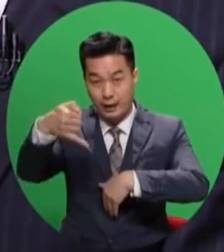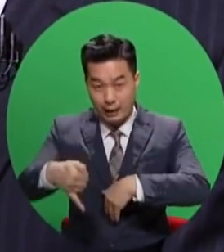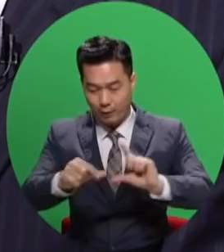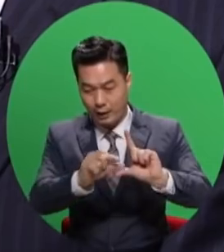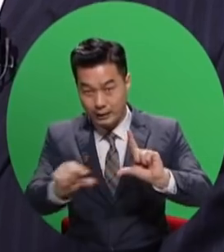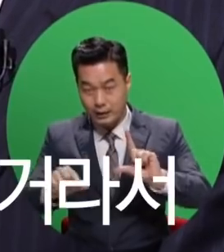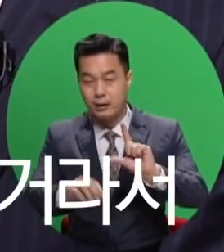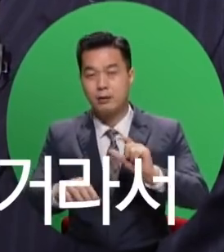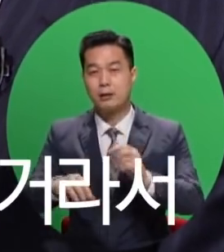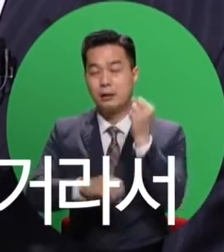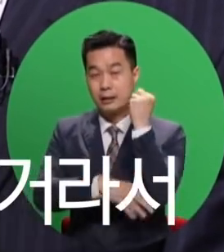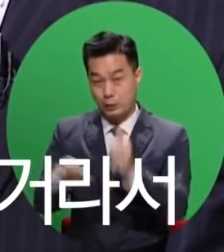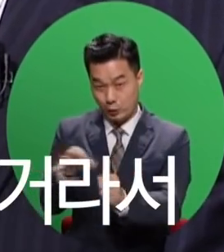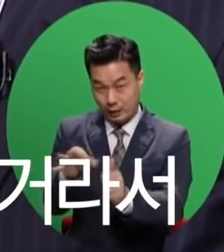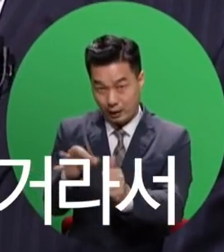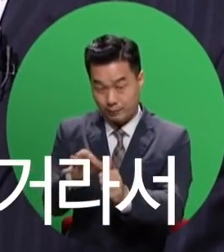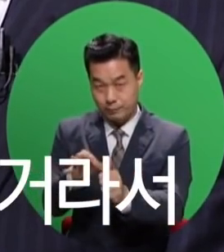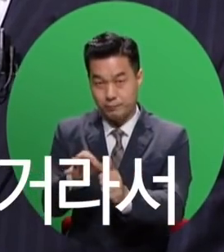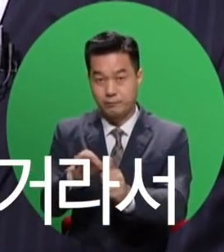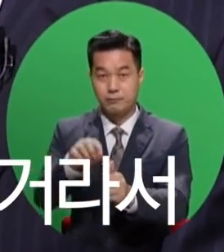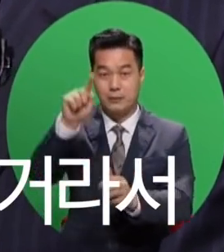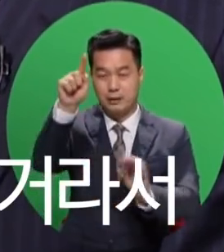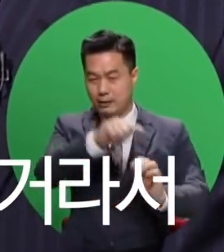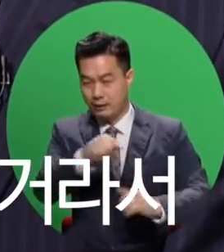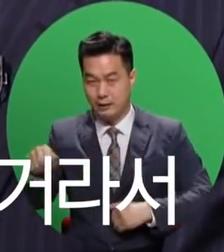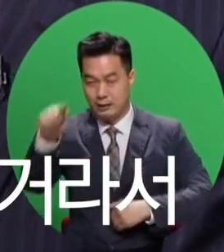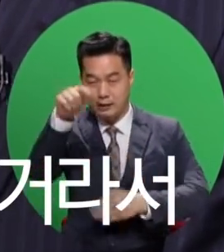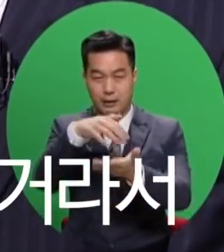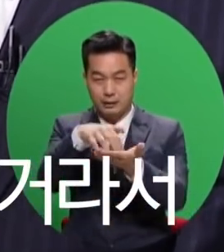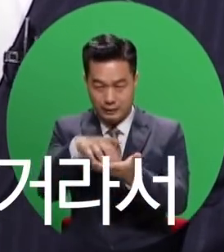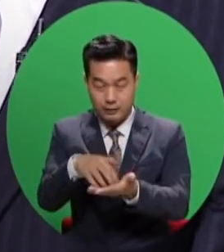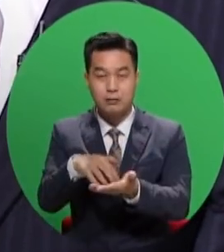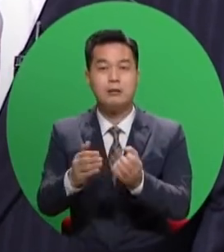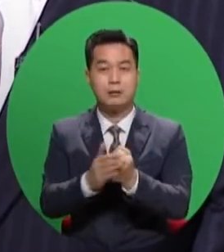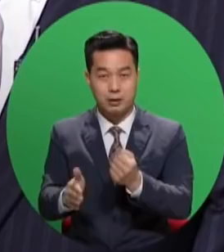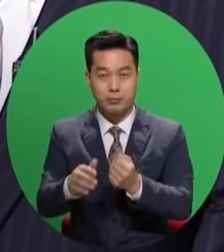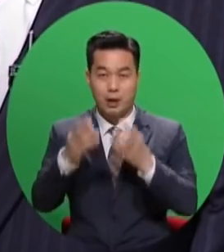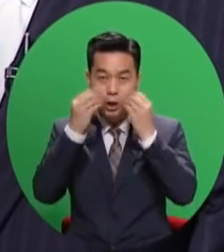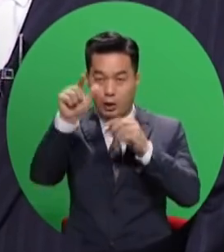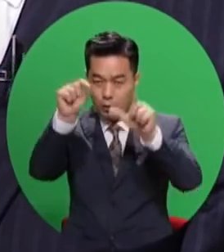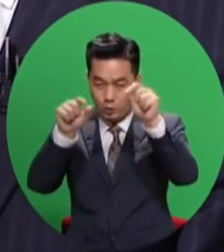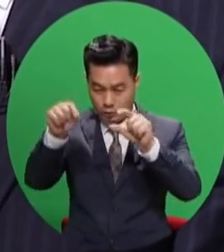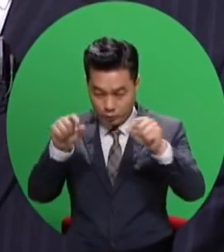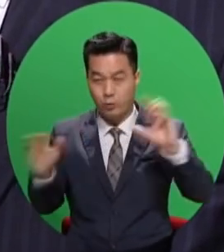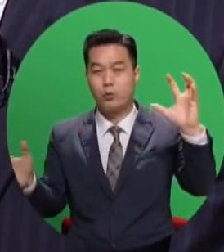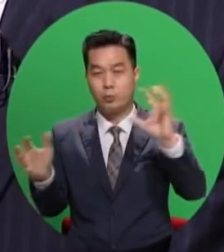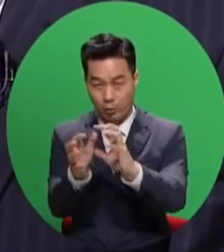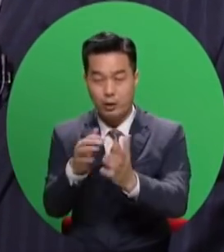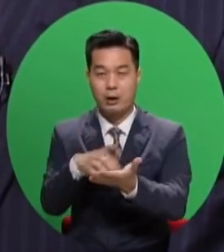기초생활수급자 까지 삼각형으로 하 우상 밥으로 지원을 많이 하는 거라서요 고루 보로 계층별 을 해서